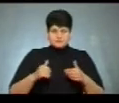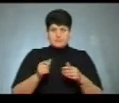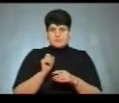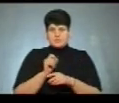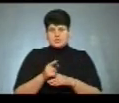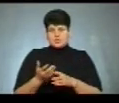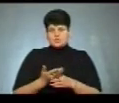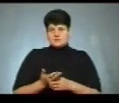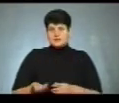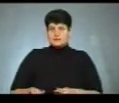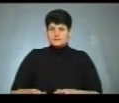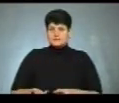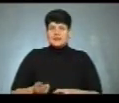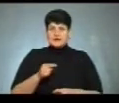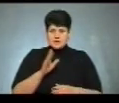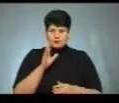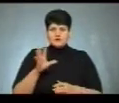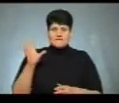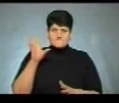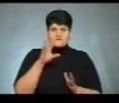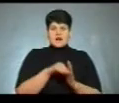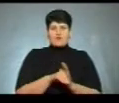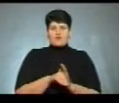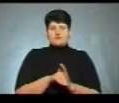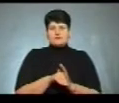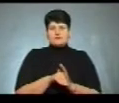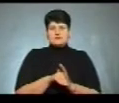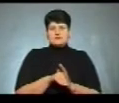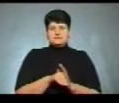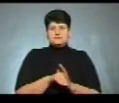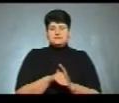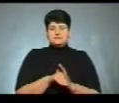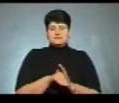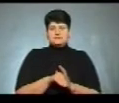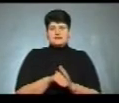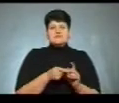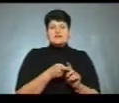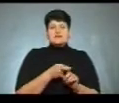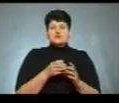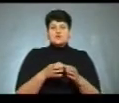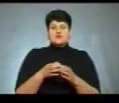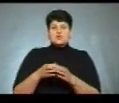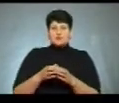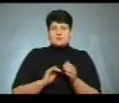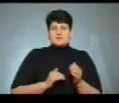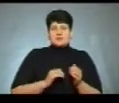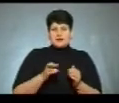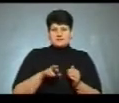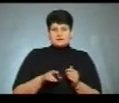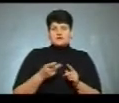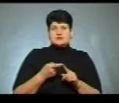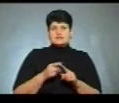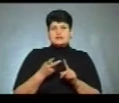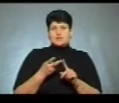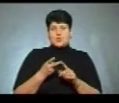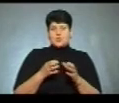призначенням субсидії. Їй буде враховуватися в залежності від групи підприємців, якщо підприємець другої групи,